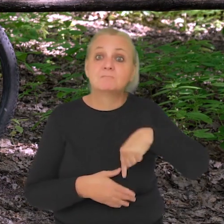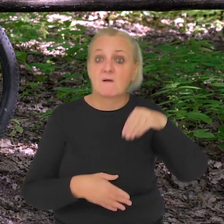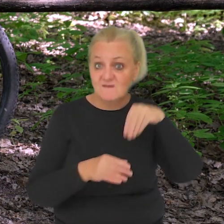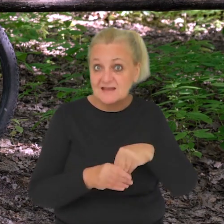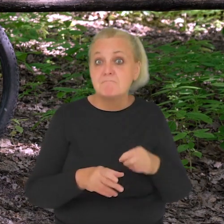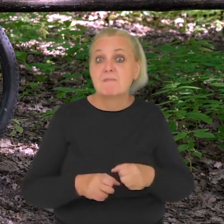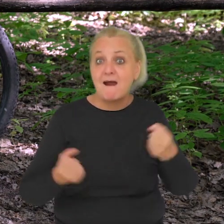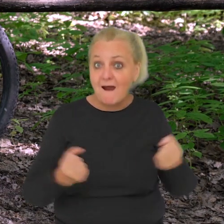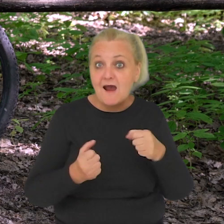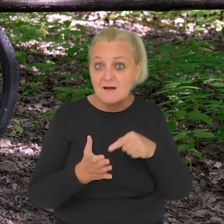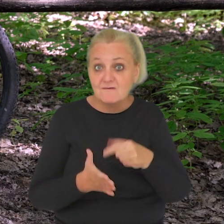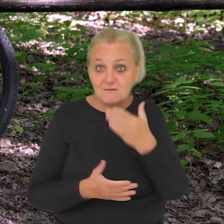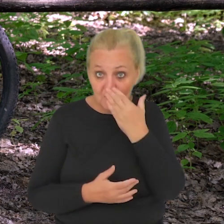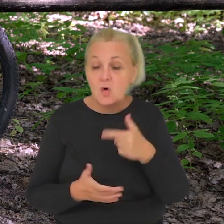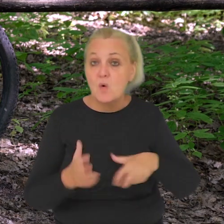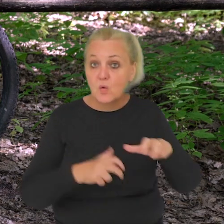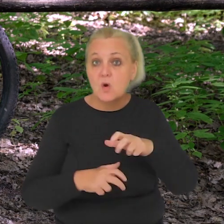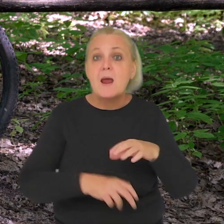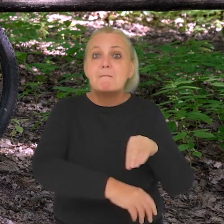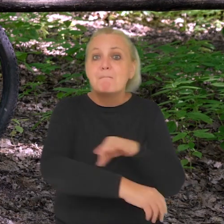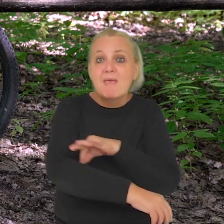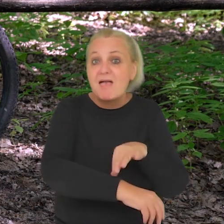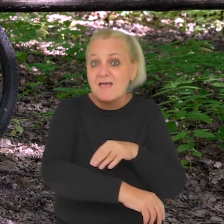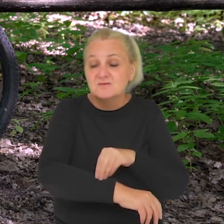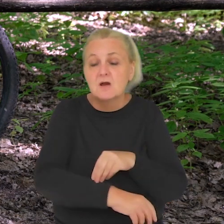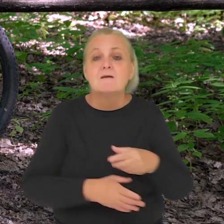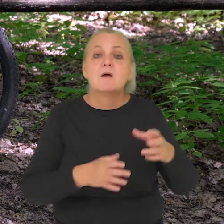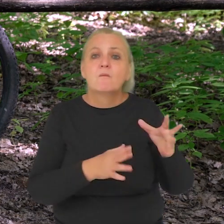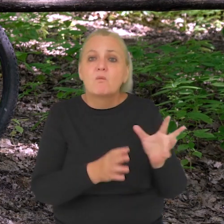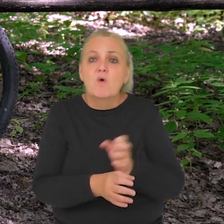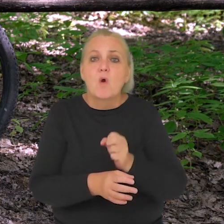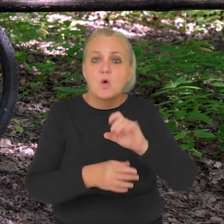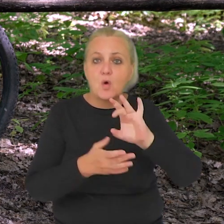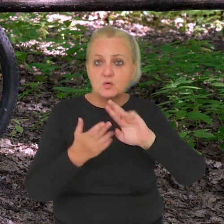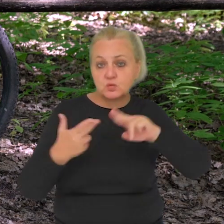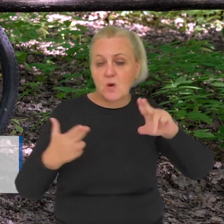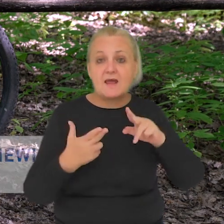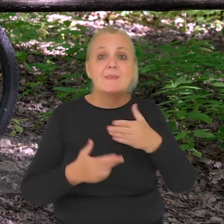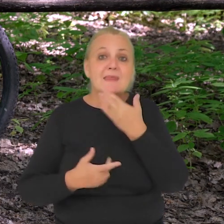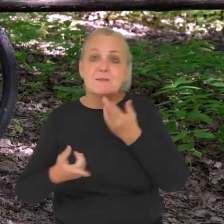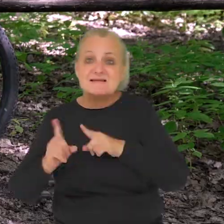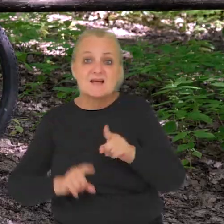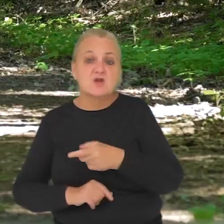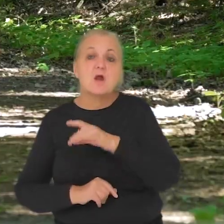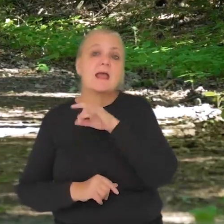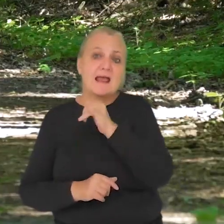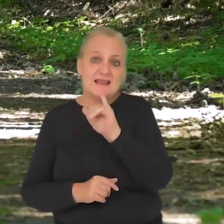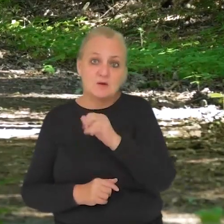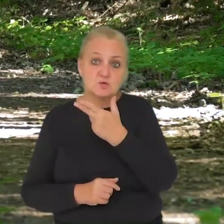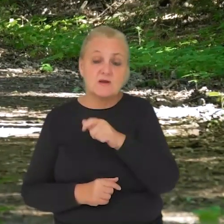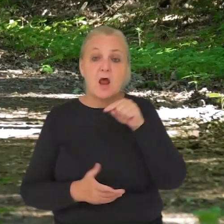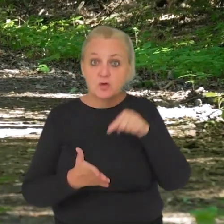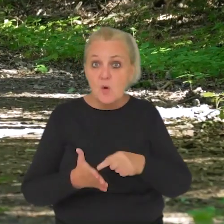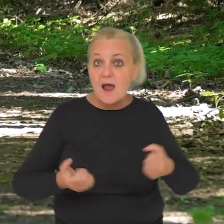że właśnie w trakcie takiej aktywności ruchowej mięśnie pochłaniają glukozę w sposób niezależny od insuliny. Więcej, w